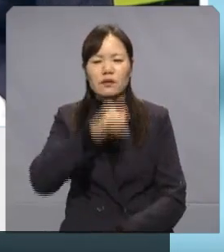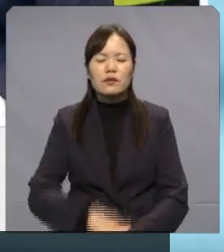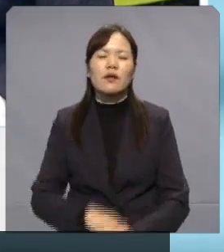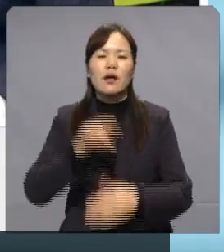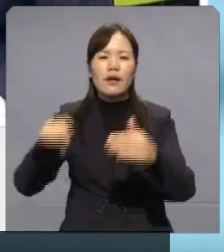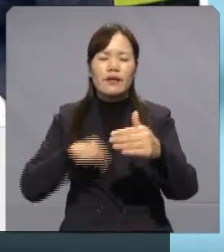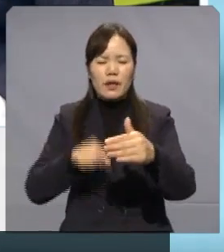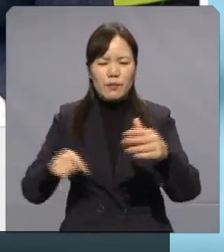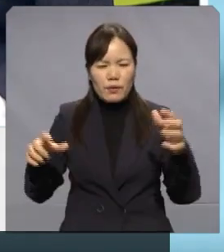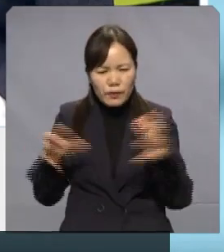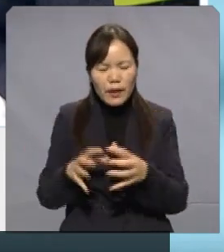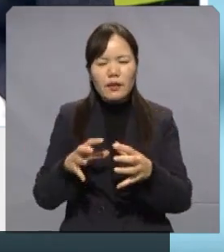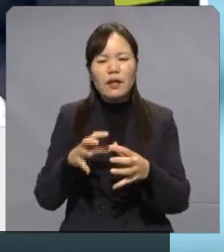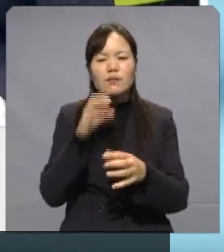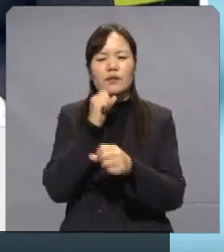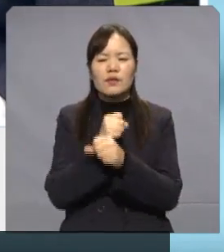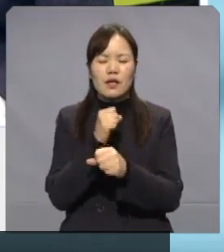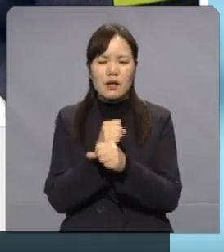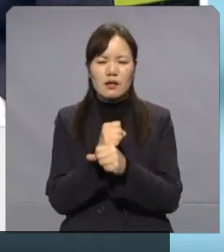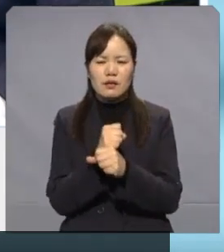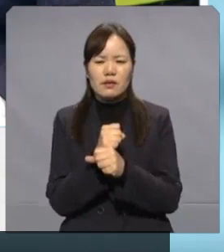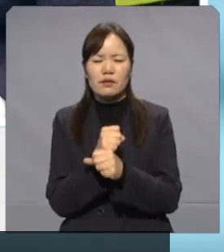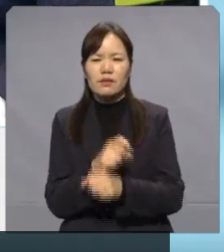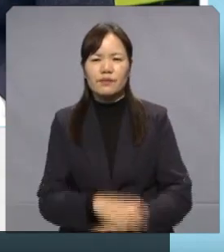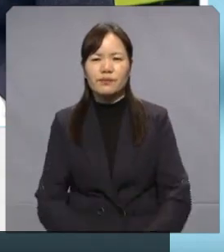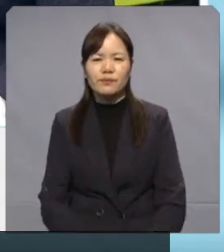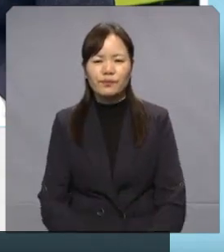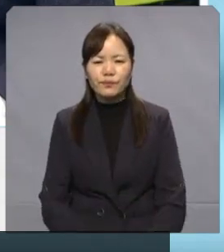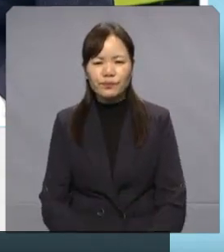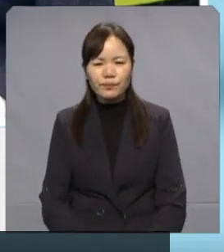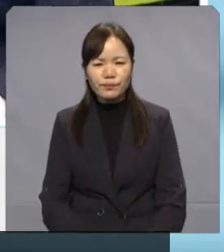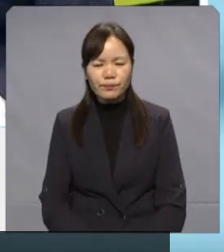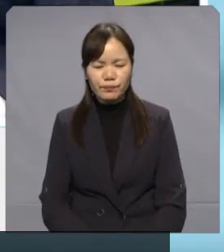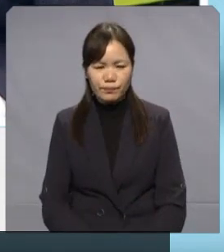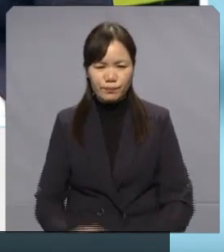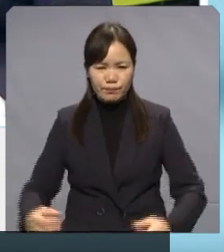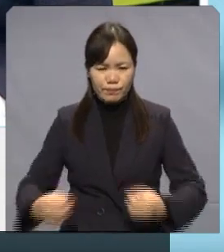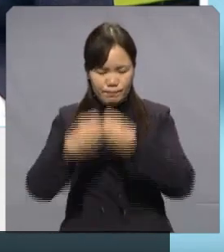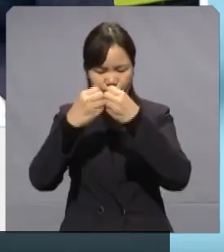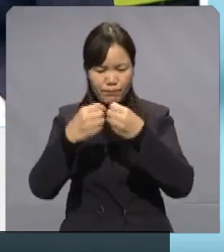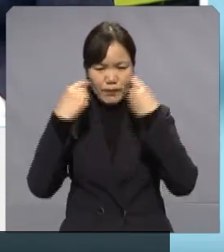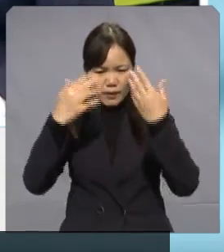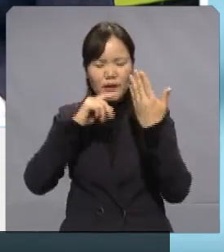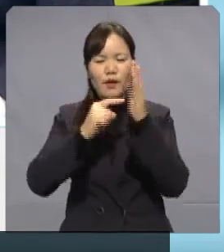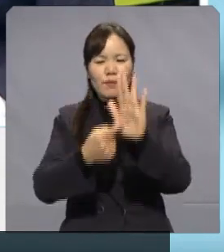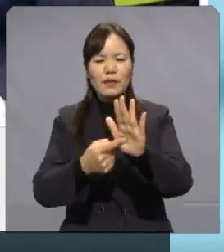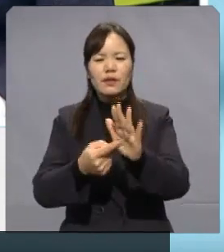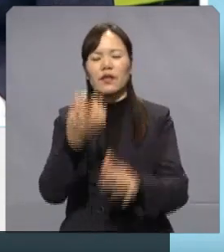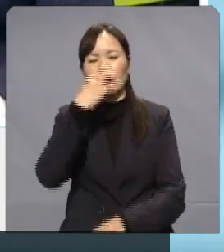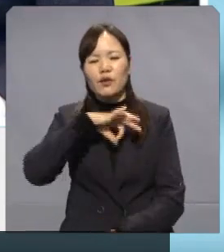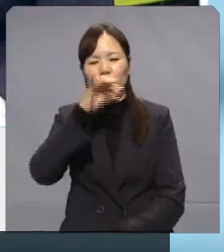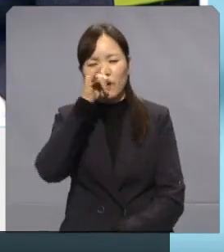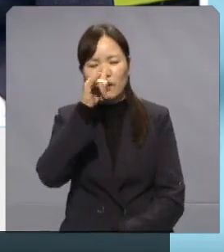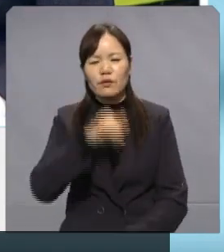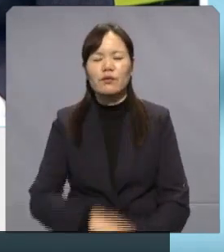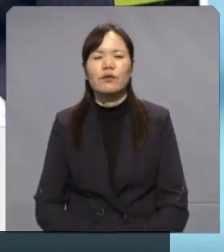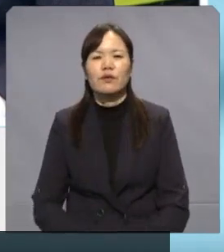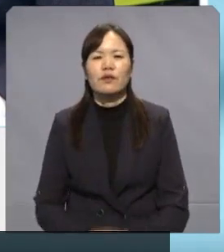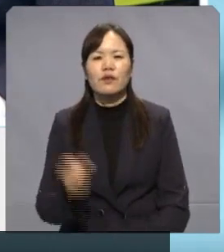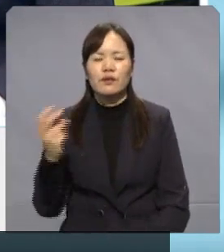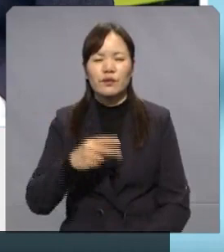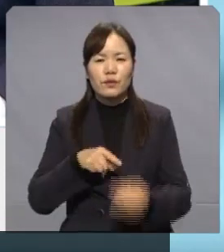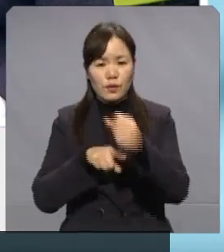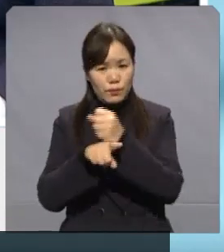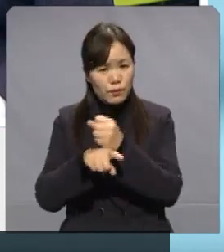내부의 단합을 이루면서 결집을 한다 이거죠. 그렇죠. 대치 전선을 명확하게 하는 이런 효과가 있고 이게 또 명분과